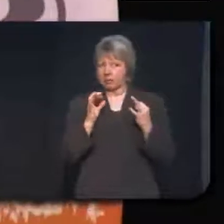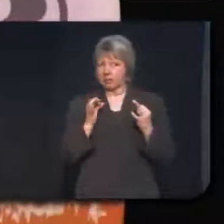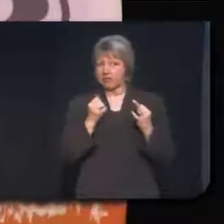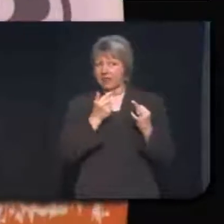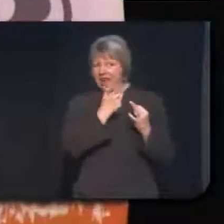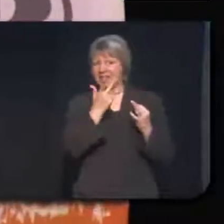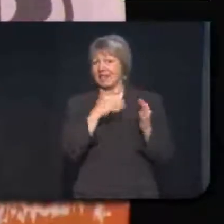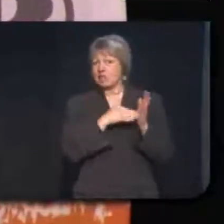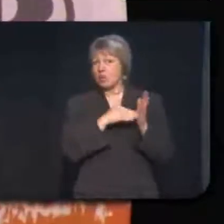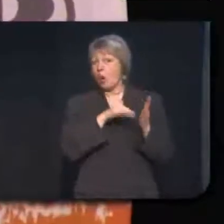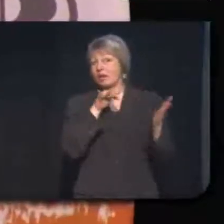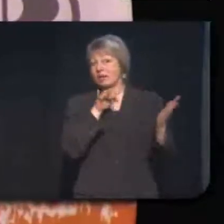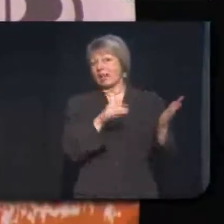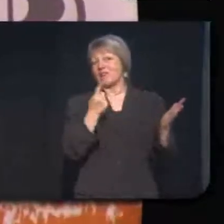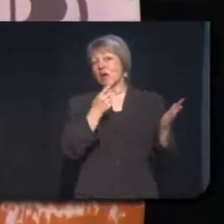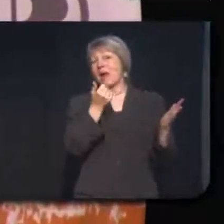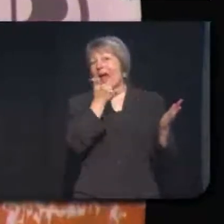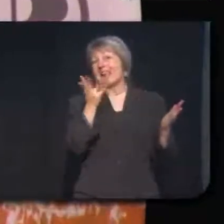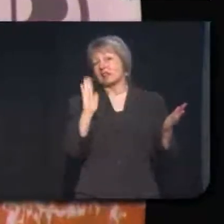schon